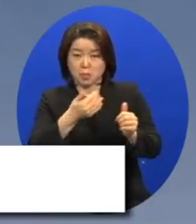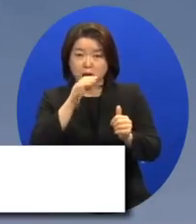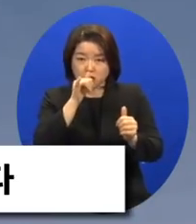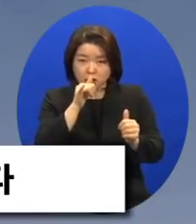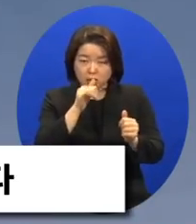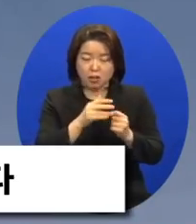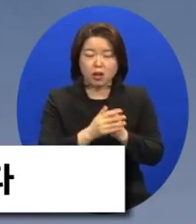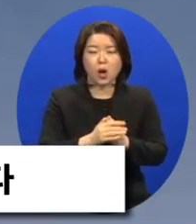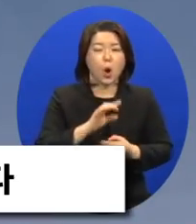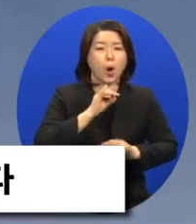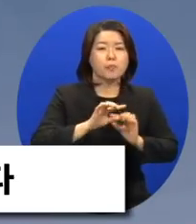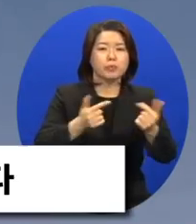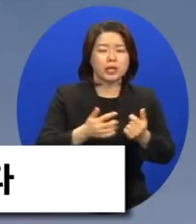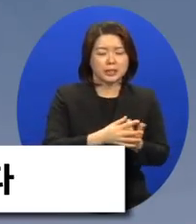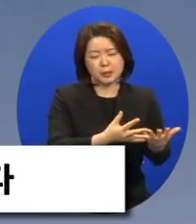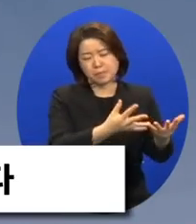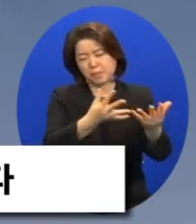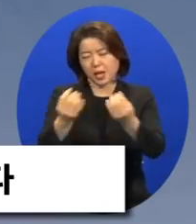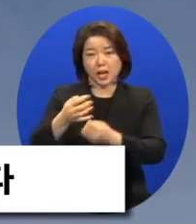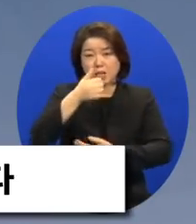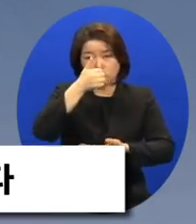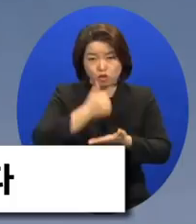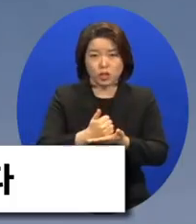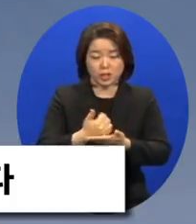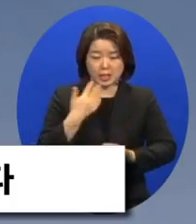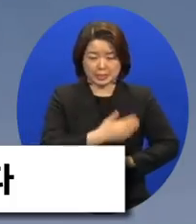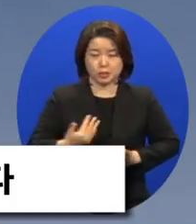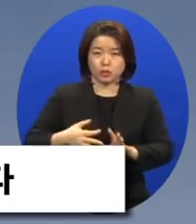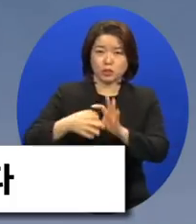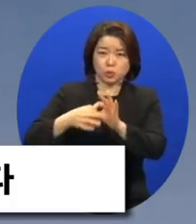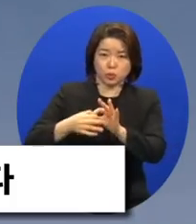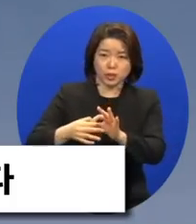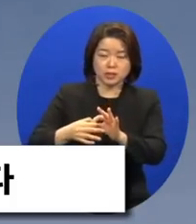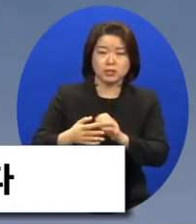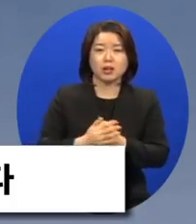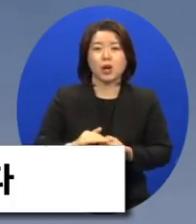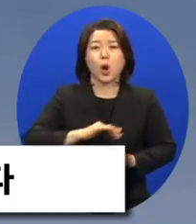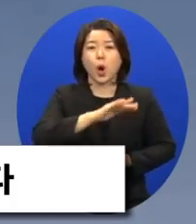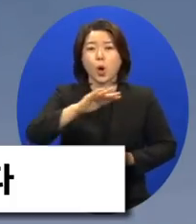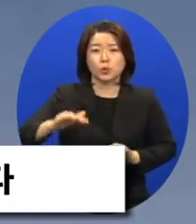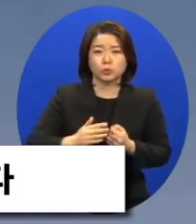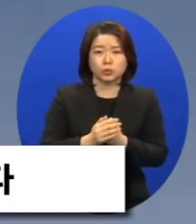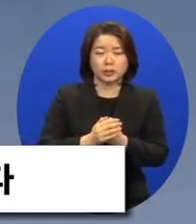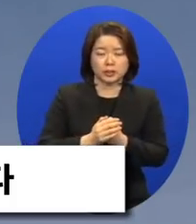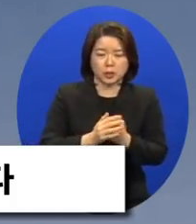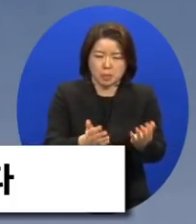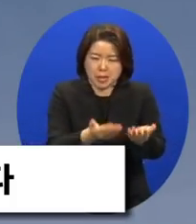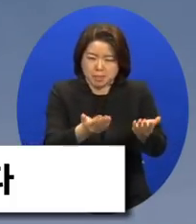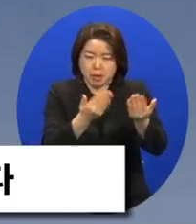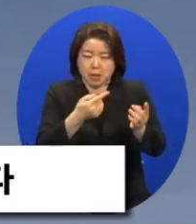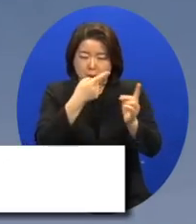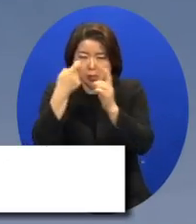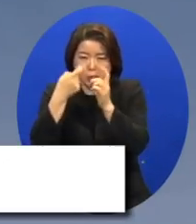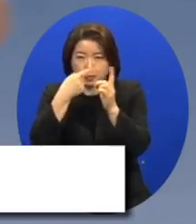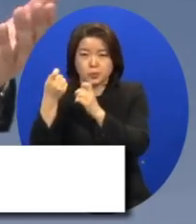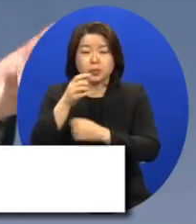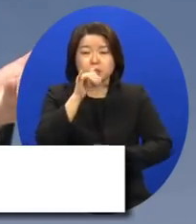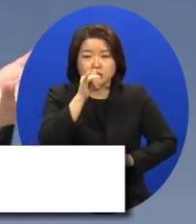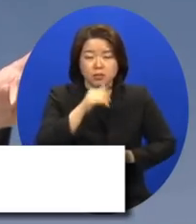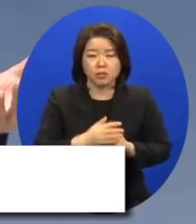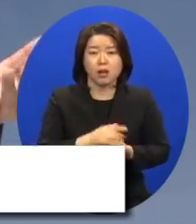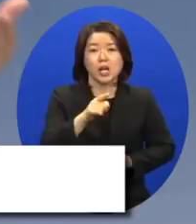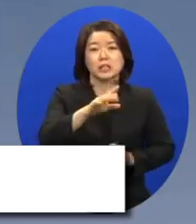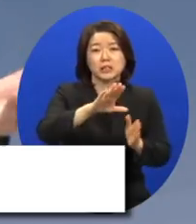뿐이겠습니까 수 없는 죄가 6시 를 통하여 우리를 충동 질에 옵니다 그때